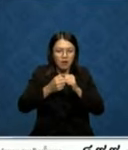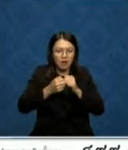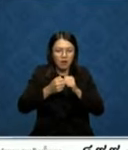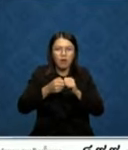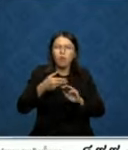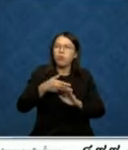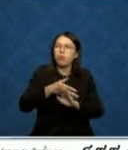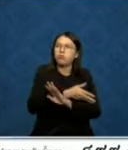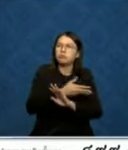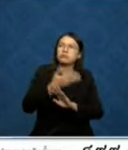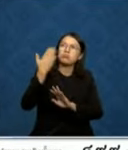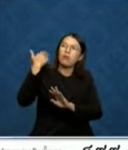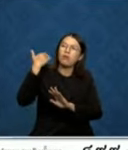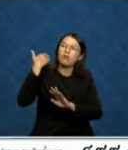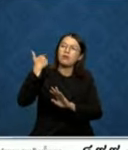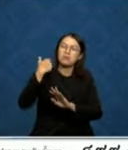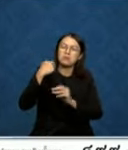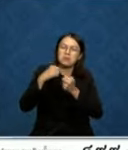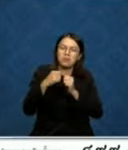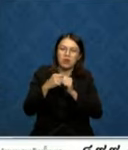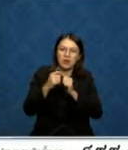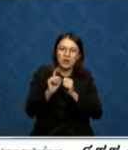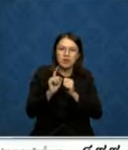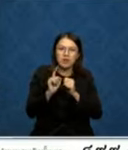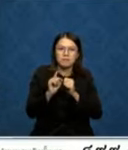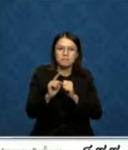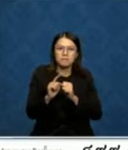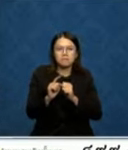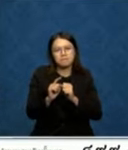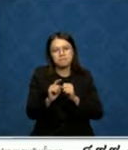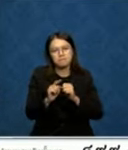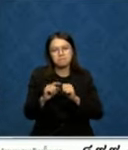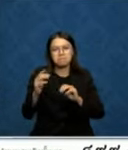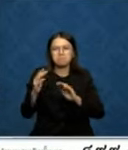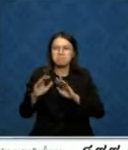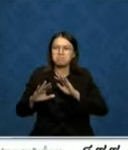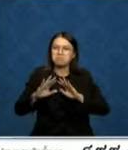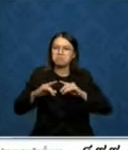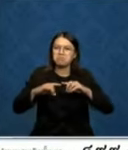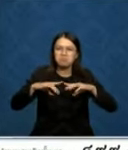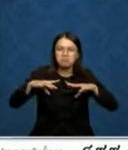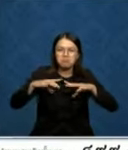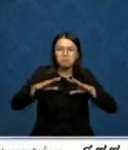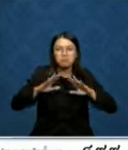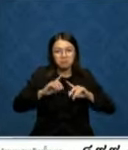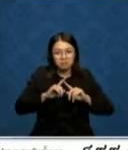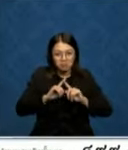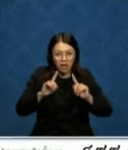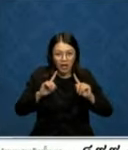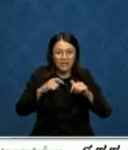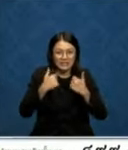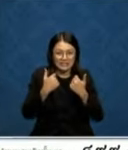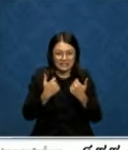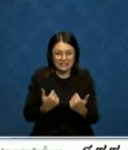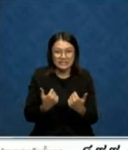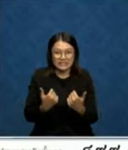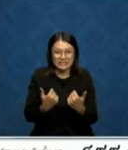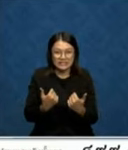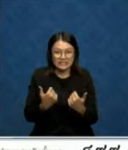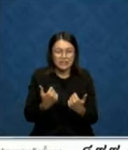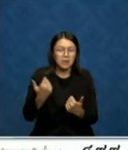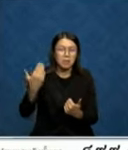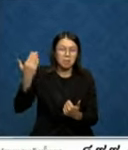น้านี้มีความแตกต่างไปจากสิ่งที่กำลังเกิดขึ้น